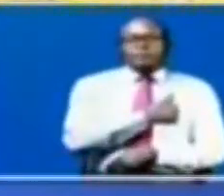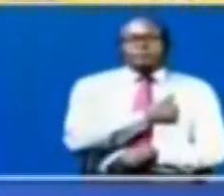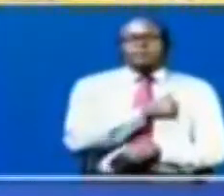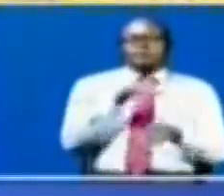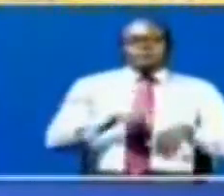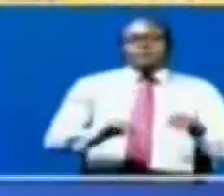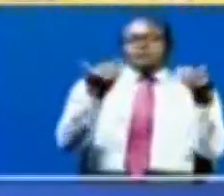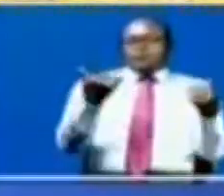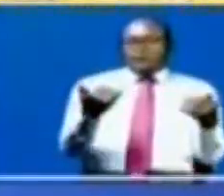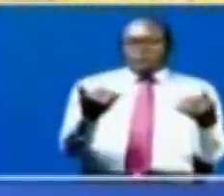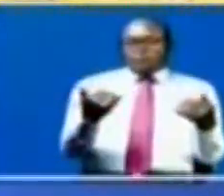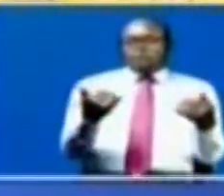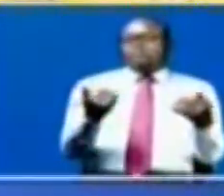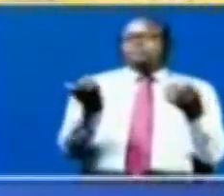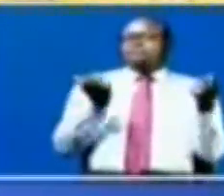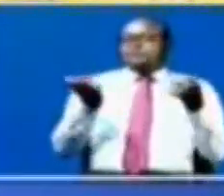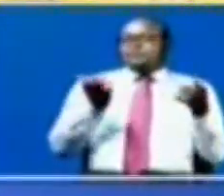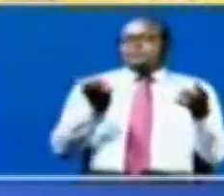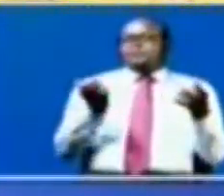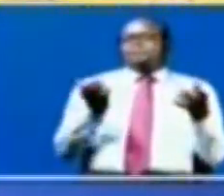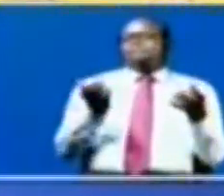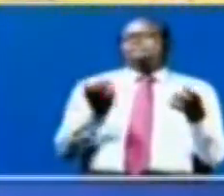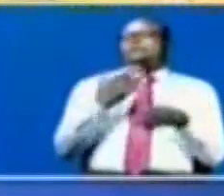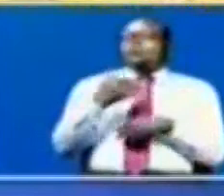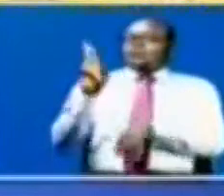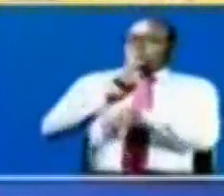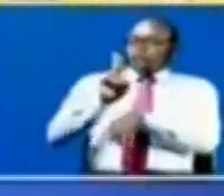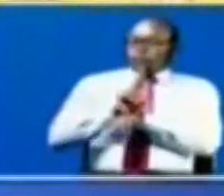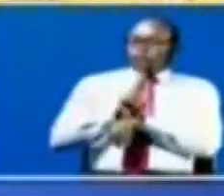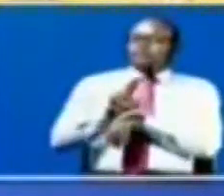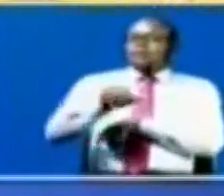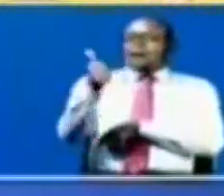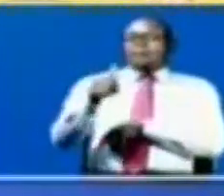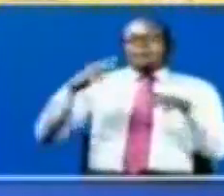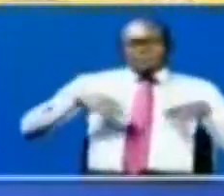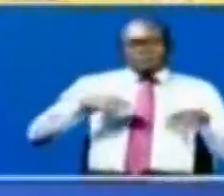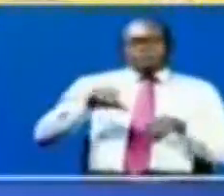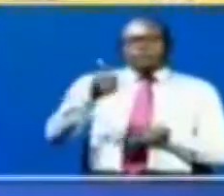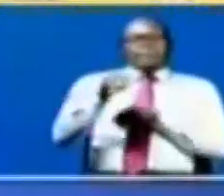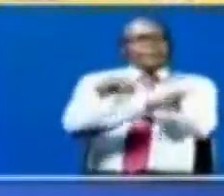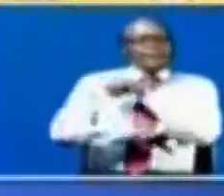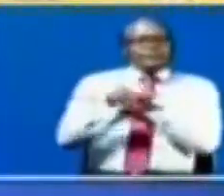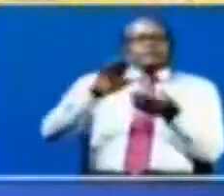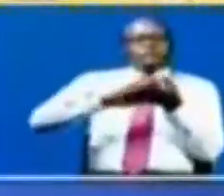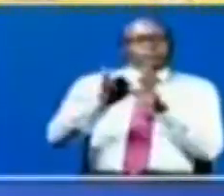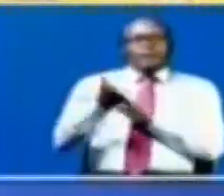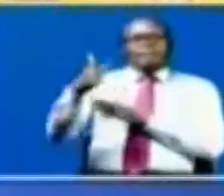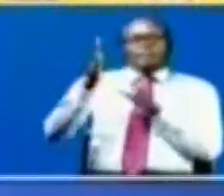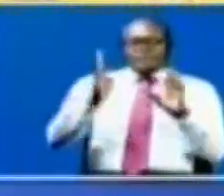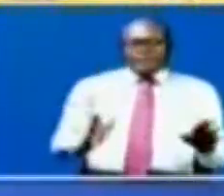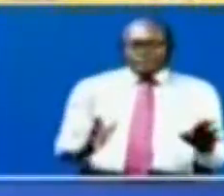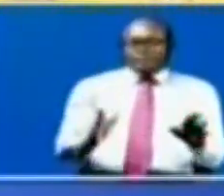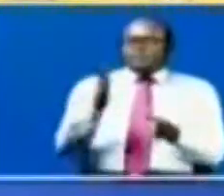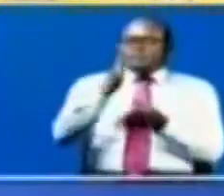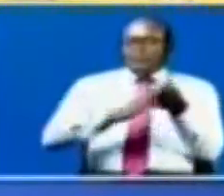tunafuatilia saa hizi ya kibiashara, tungependa kutumia diaspora wetu wakuwa ambassadors, na wale wameweza